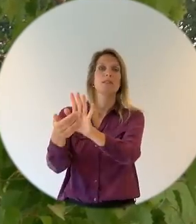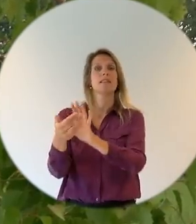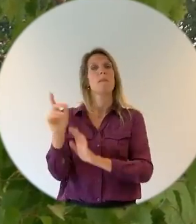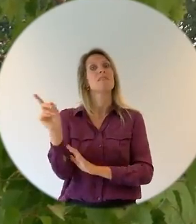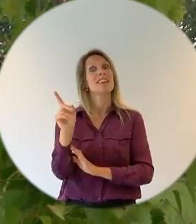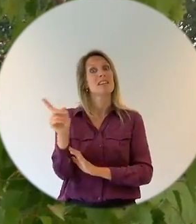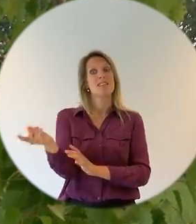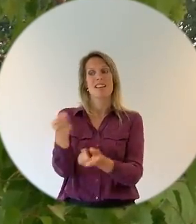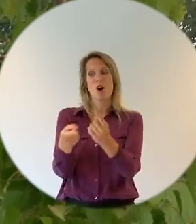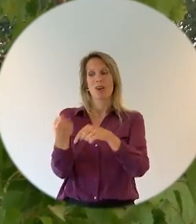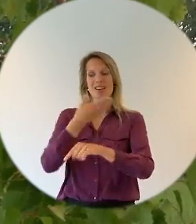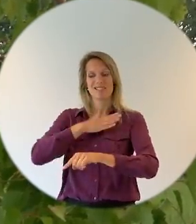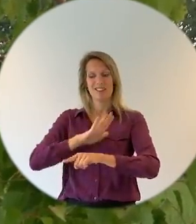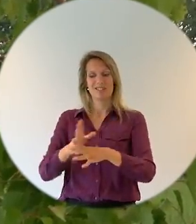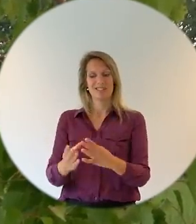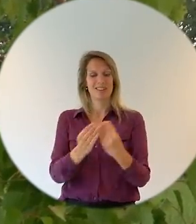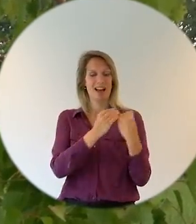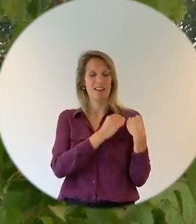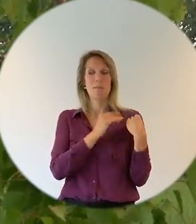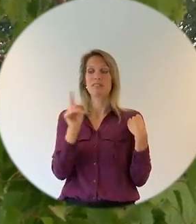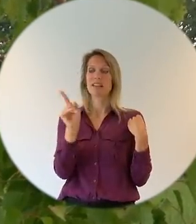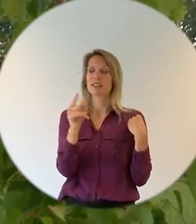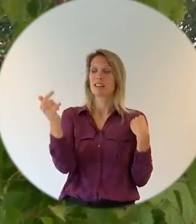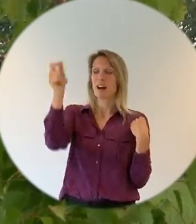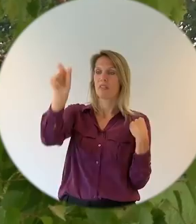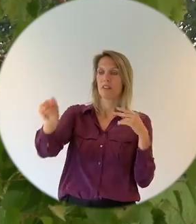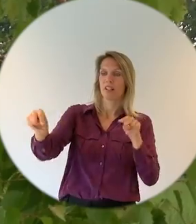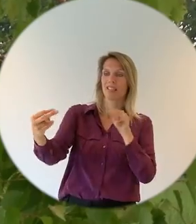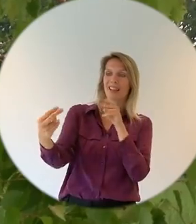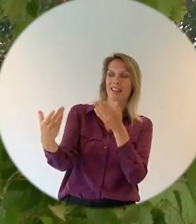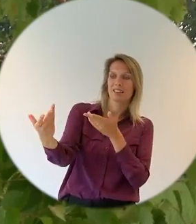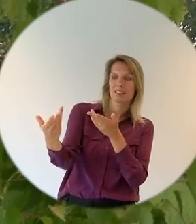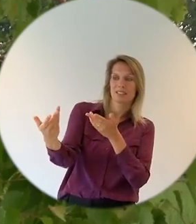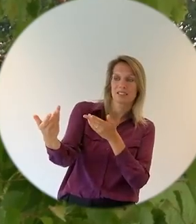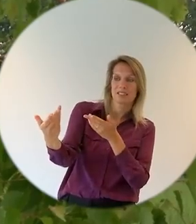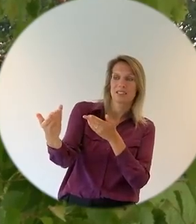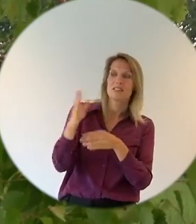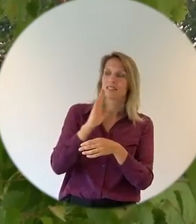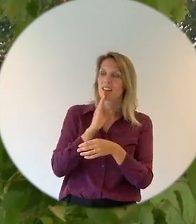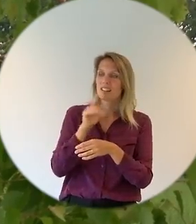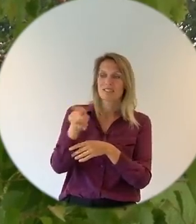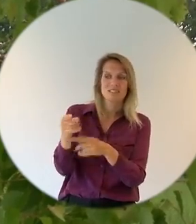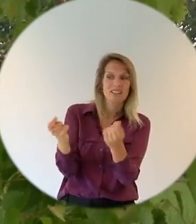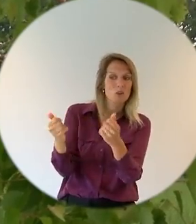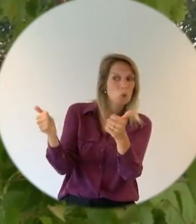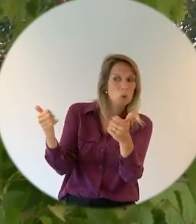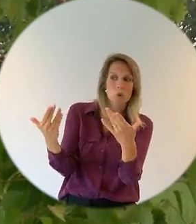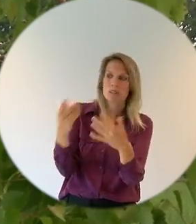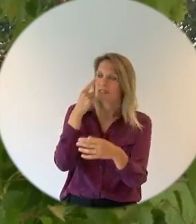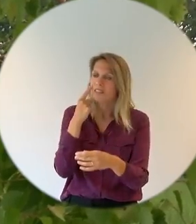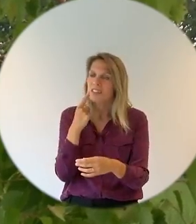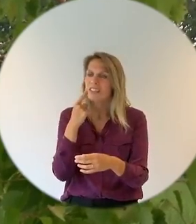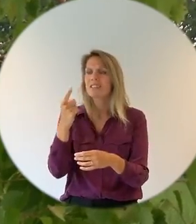elkaars lasten is, kijk naar de ander, iemand om je heen. Als er dingen niet goed gaan, verdriet, wees